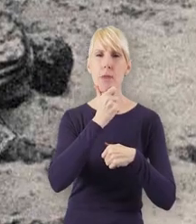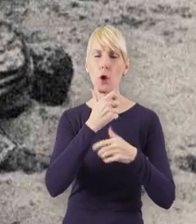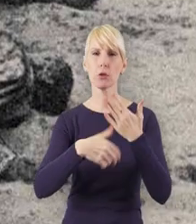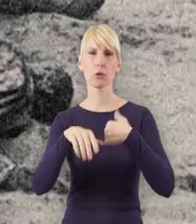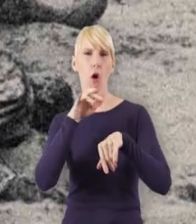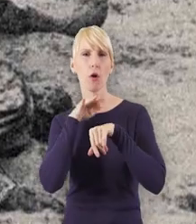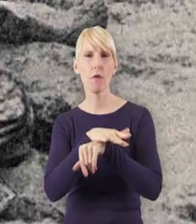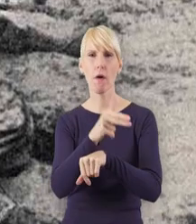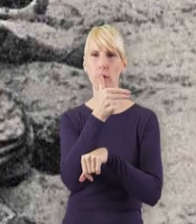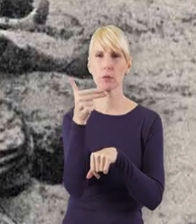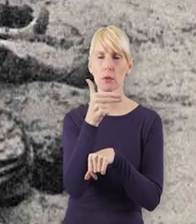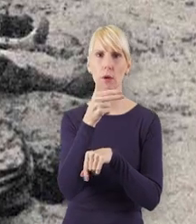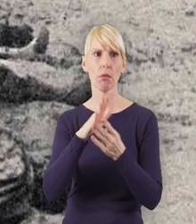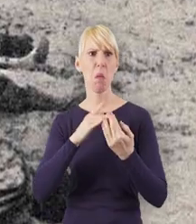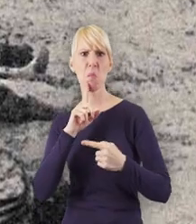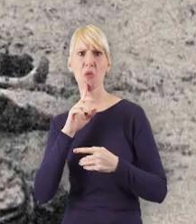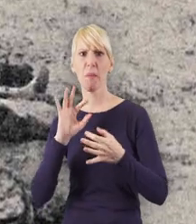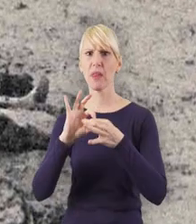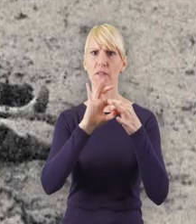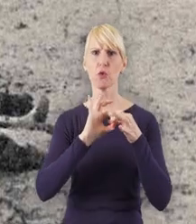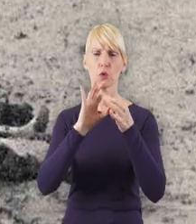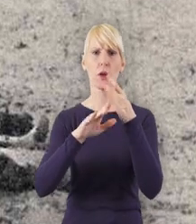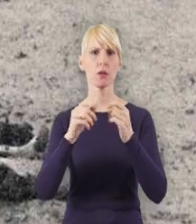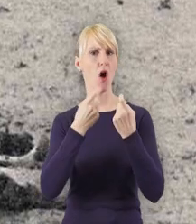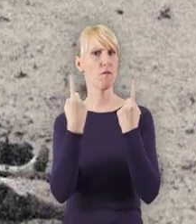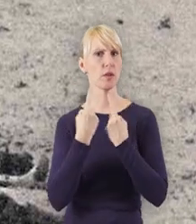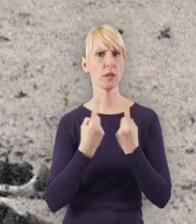niedzielę, nawiązując do wydarzeń z września